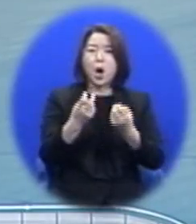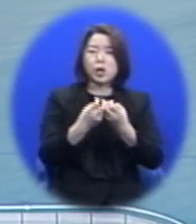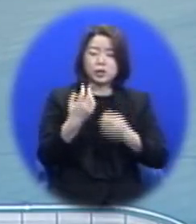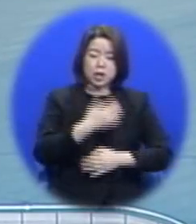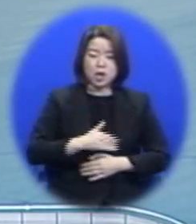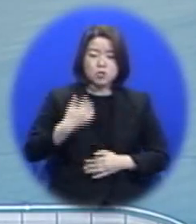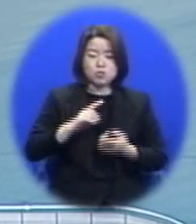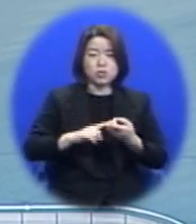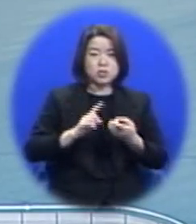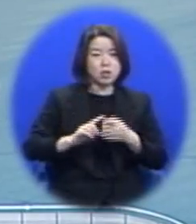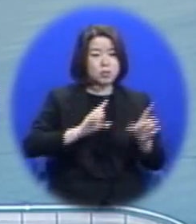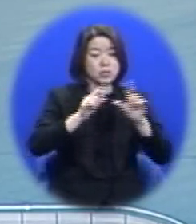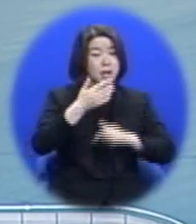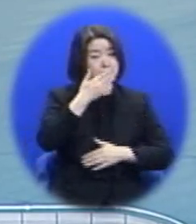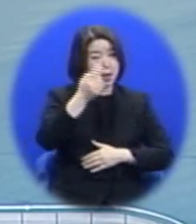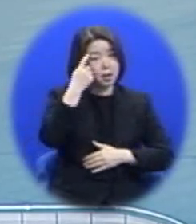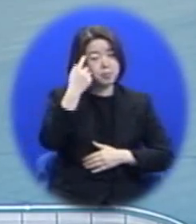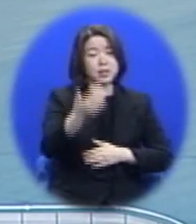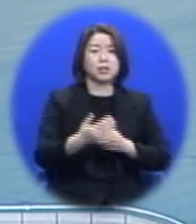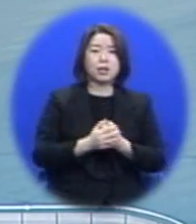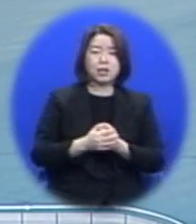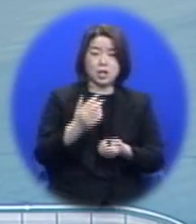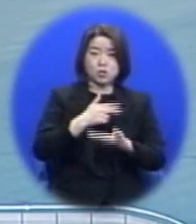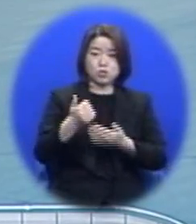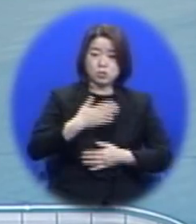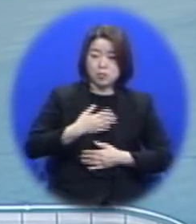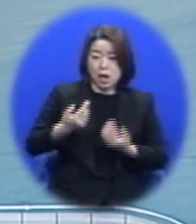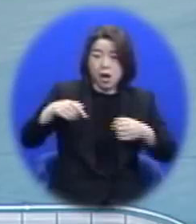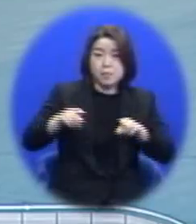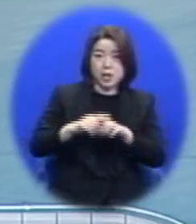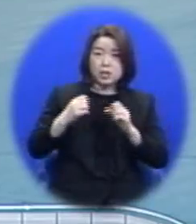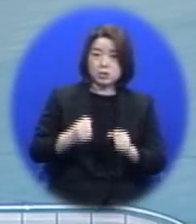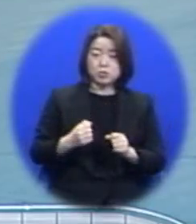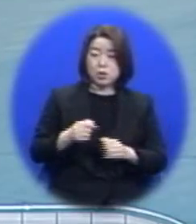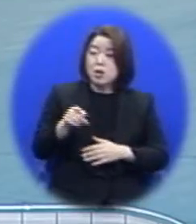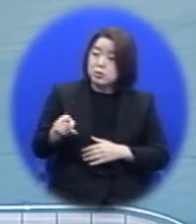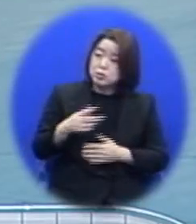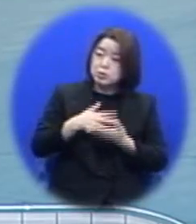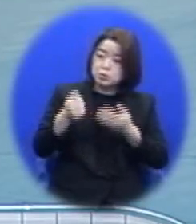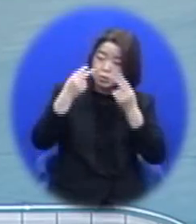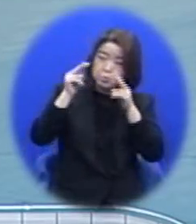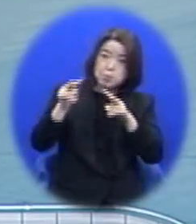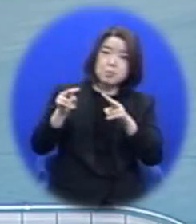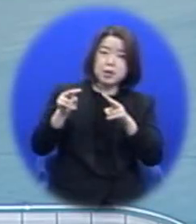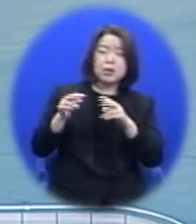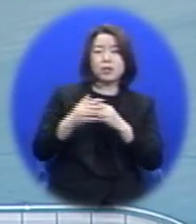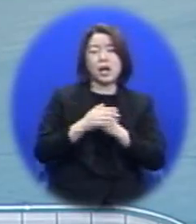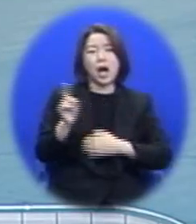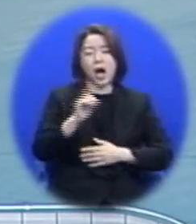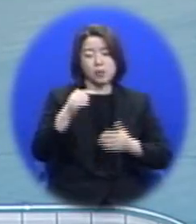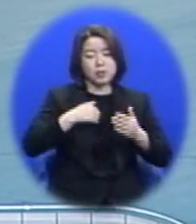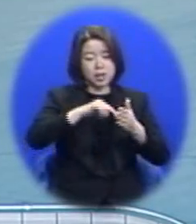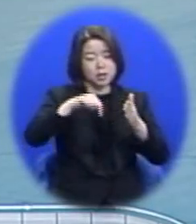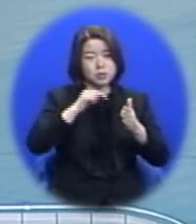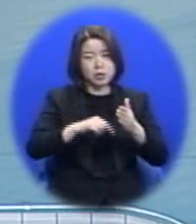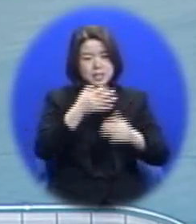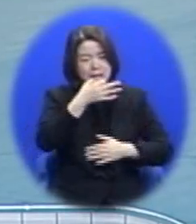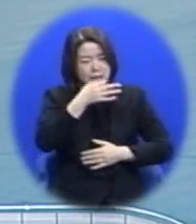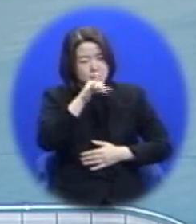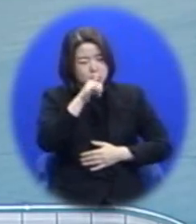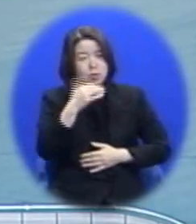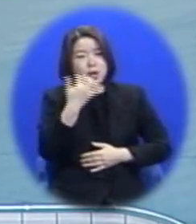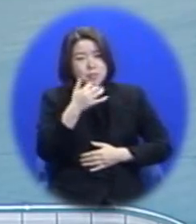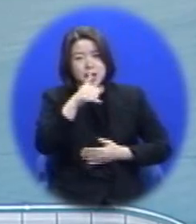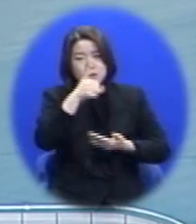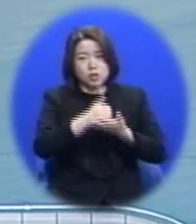육신대로 살아요? 주님이 나와 함께 계시는 그 주님이 내게 바라보아지면 아무리 내 속에서 탐심이 있고 내 속에서